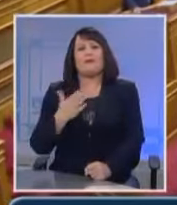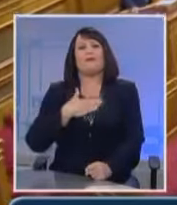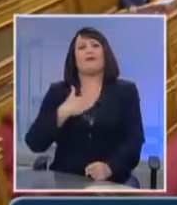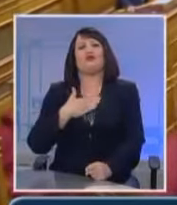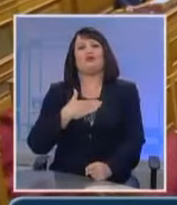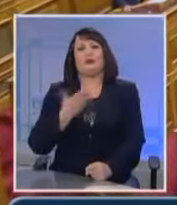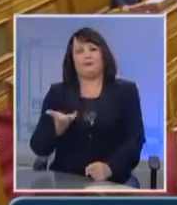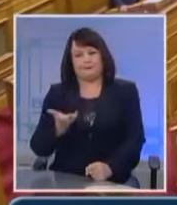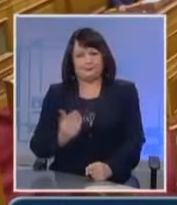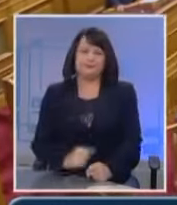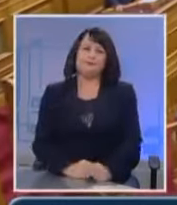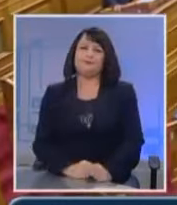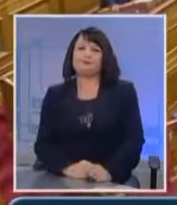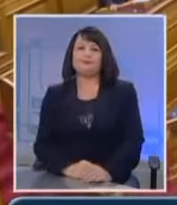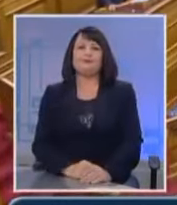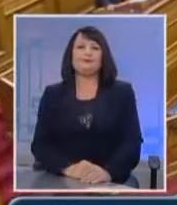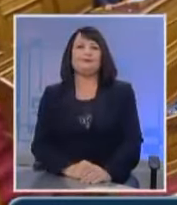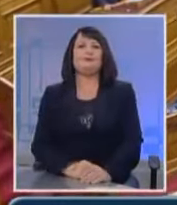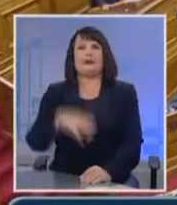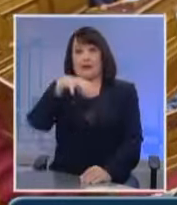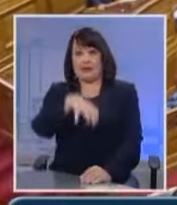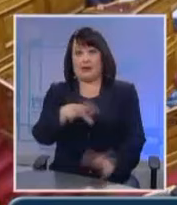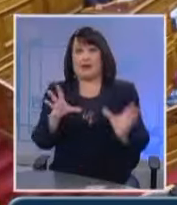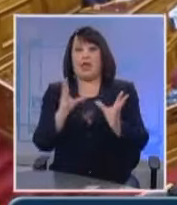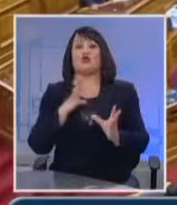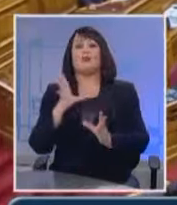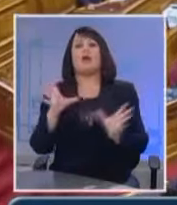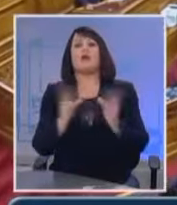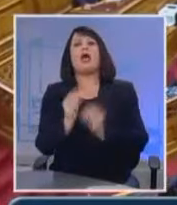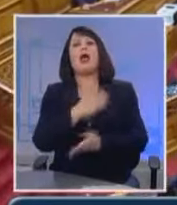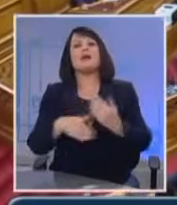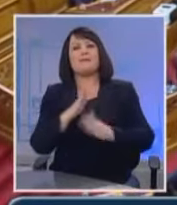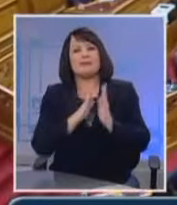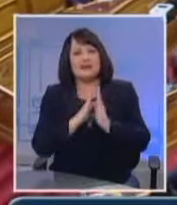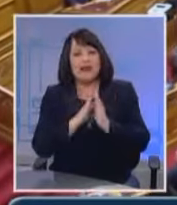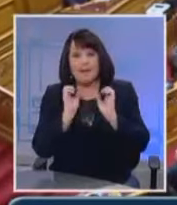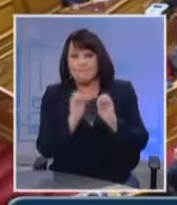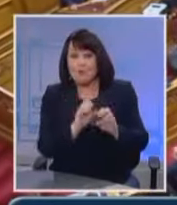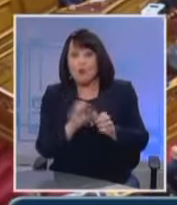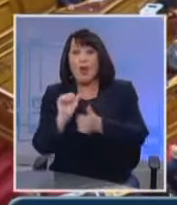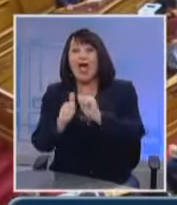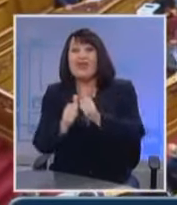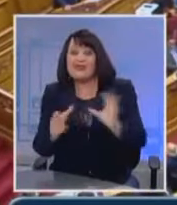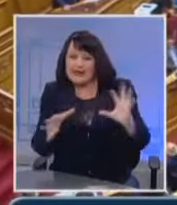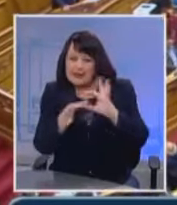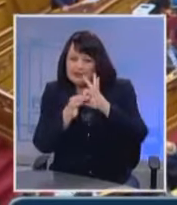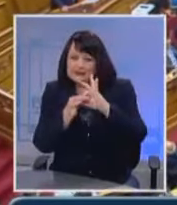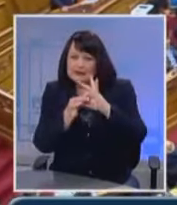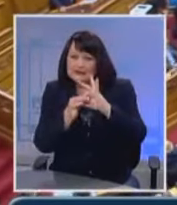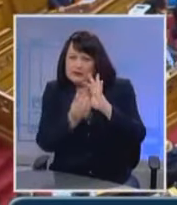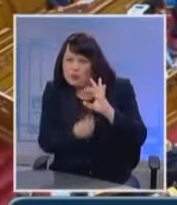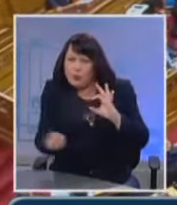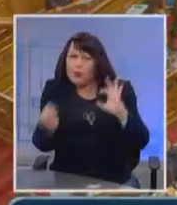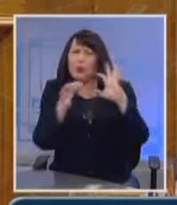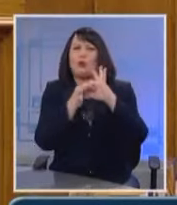ευχαριστούμε. Στο χώρο των ατόμων με αναπηρία, το δέσιμο ανάμεσα στον προπονητή και στον αθλητή είναι ακόμη